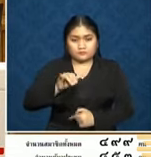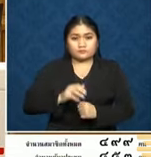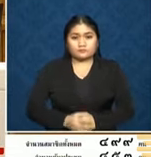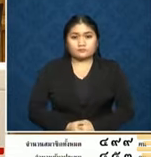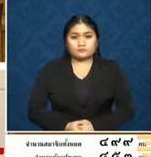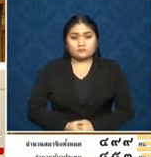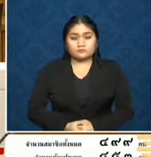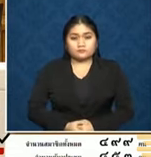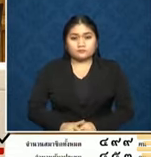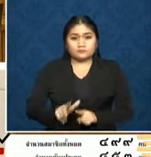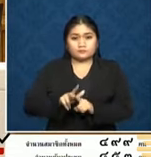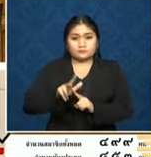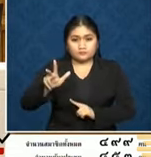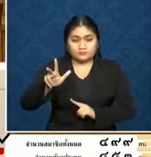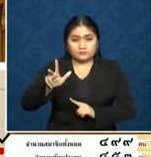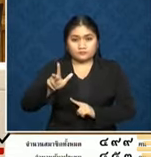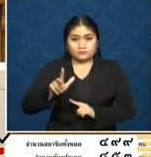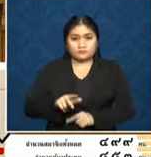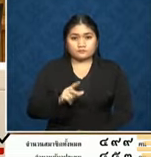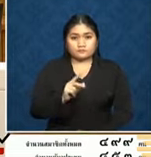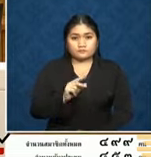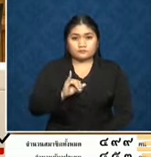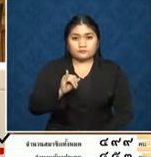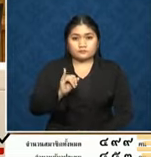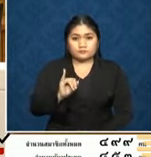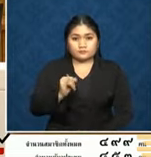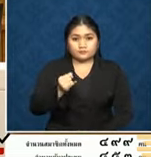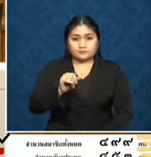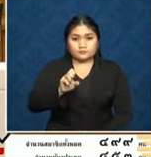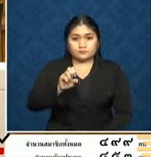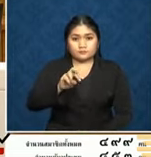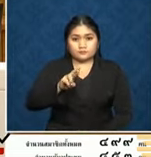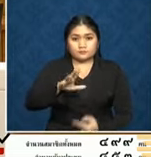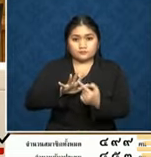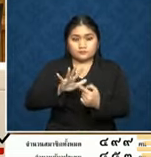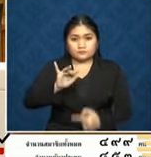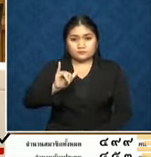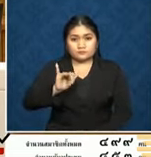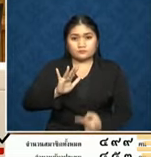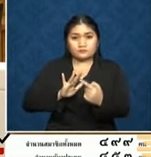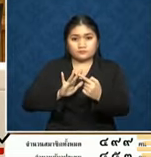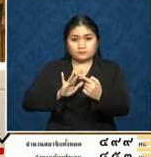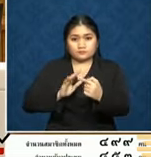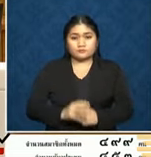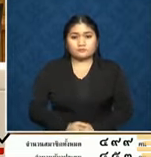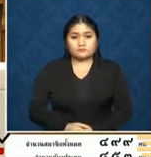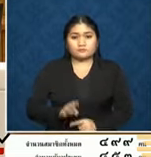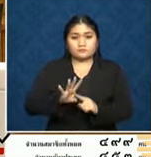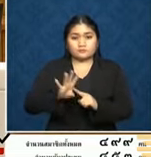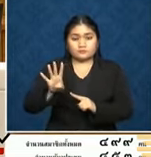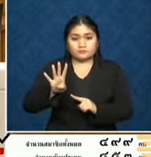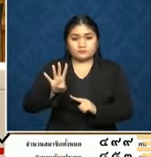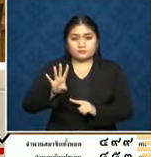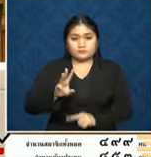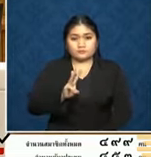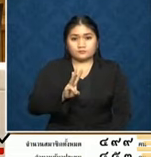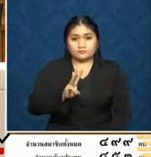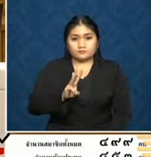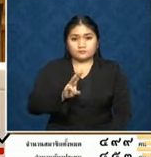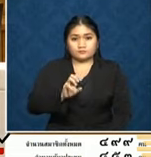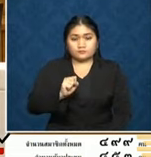ย 3. นายจิรายุทรัพย์ศรีโสภา 4.นายวสุ